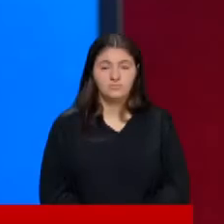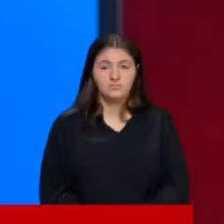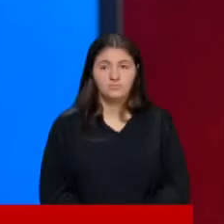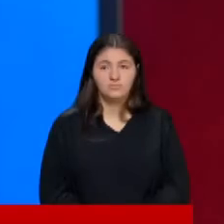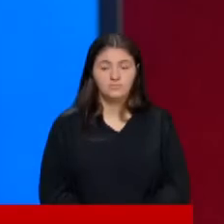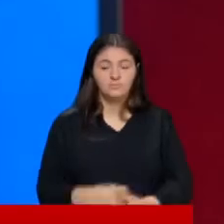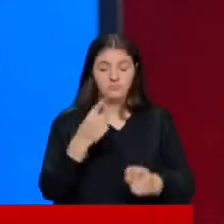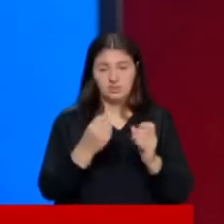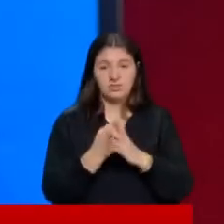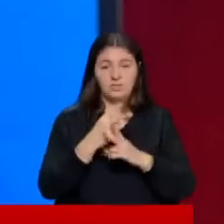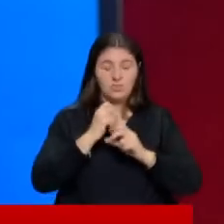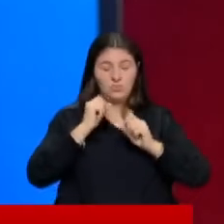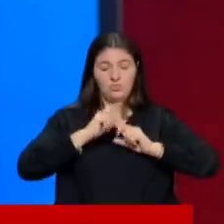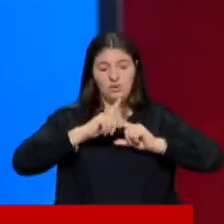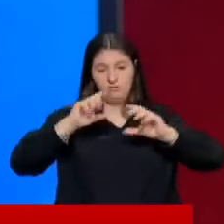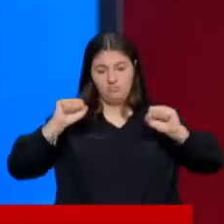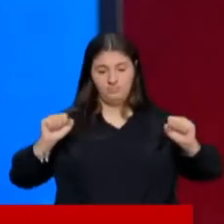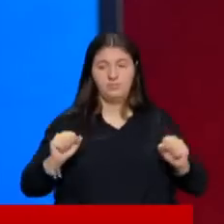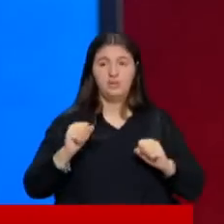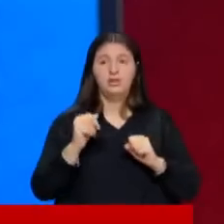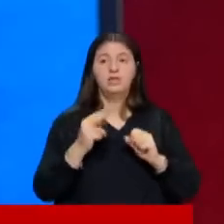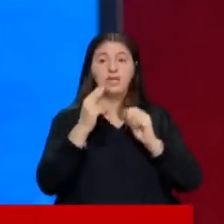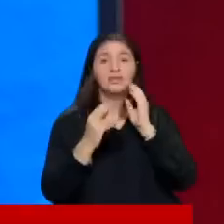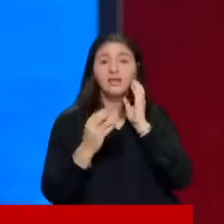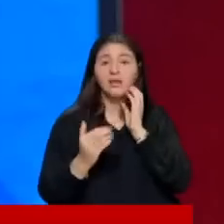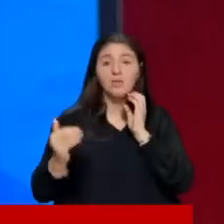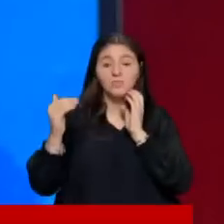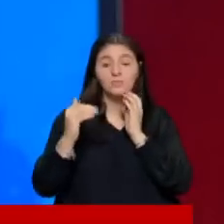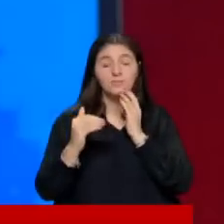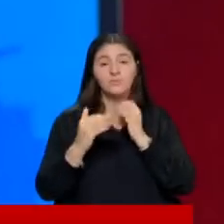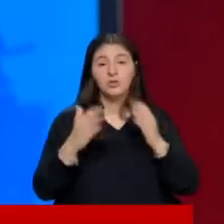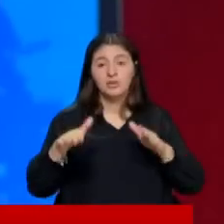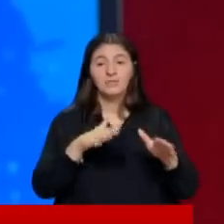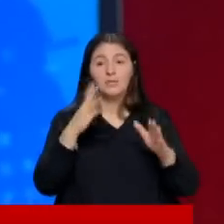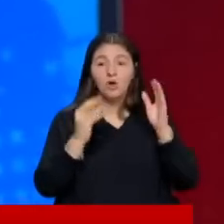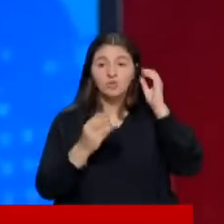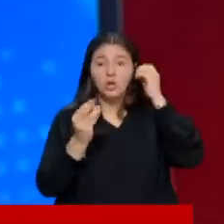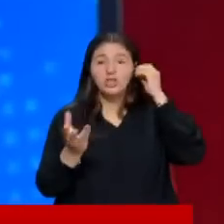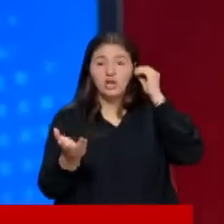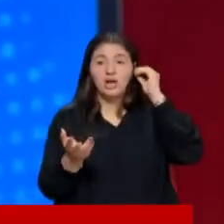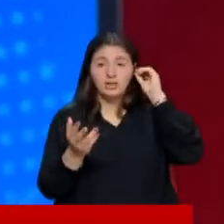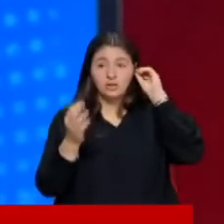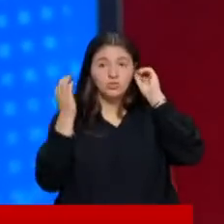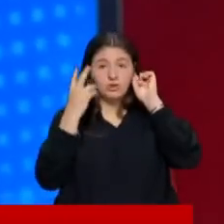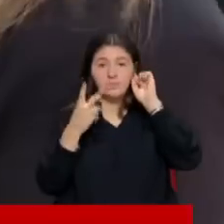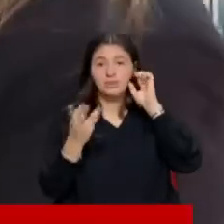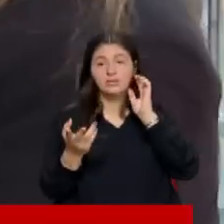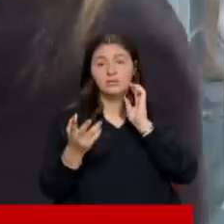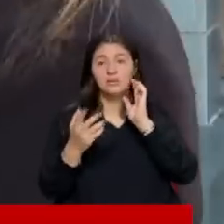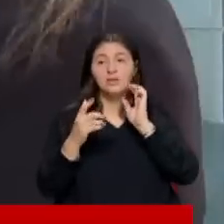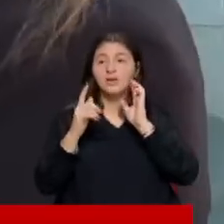Biz sabah kalktığımızda 7 ve üzeri deprem olmuş olacağını duyabiliriz